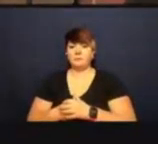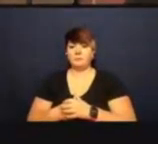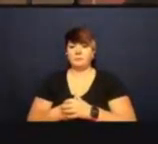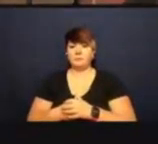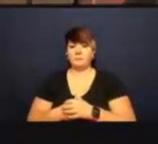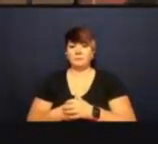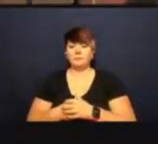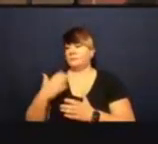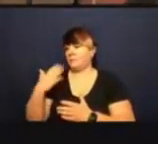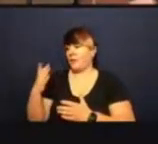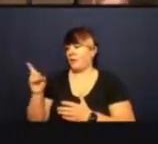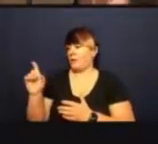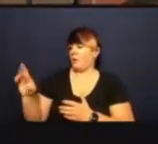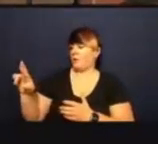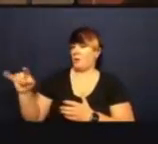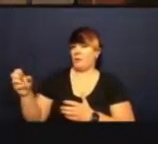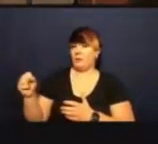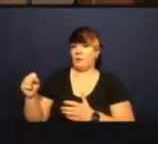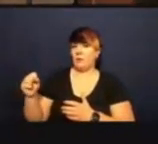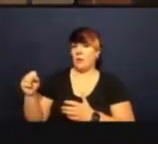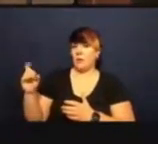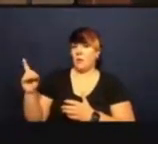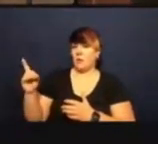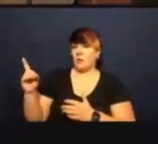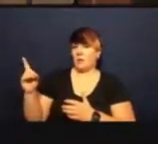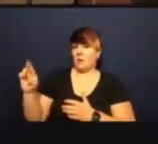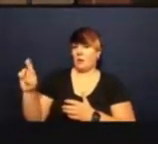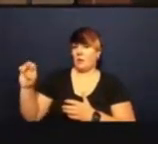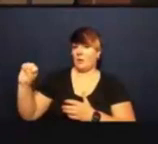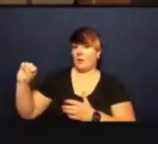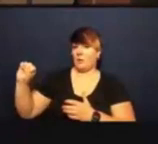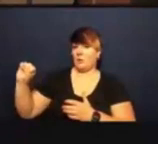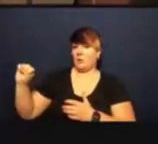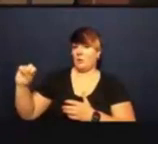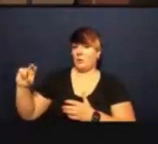katika jamii. Asante Dr. Chris, Dr. Shul.